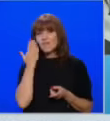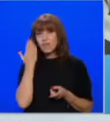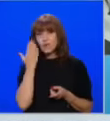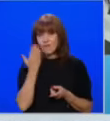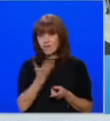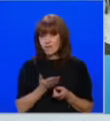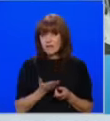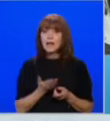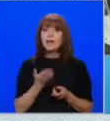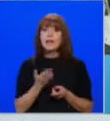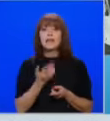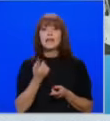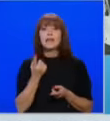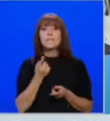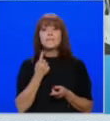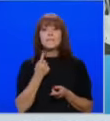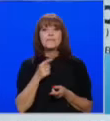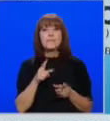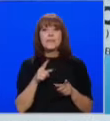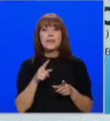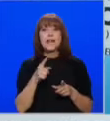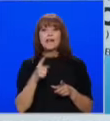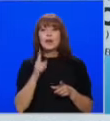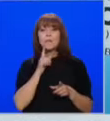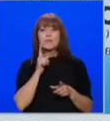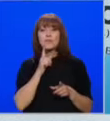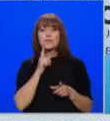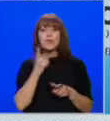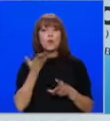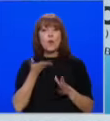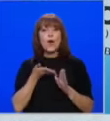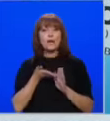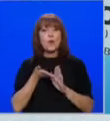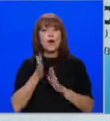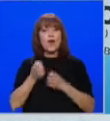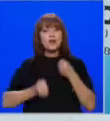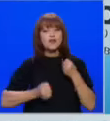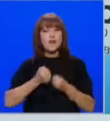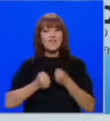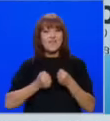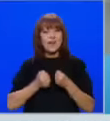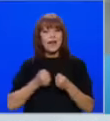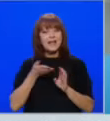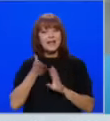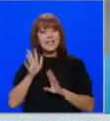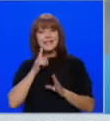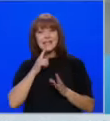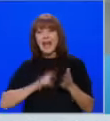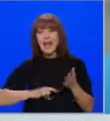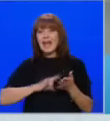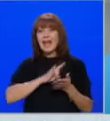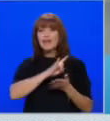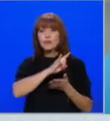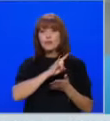Стилян Дзивков. Това е младежът, който е закарал Рангел до летището, за да отпътува за Германия. Карал го е и преди това до